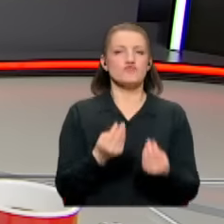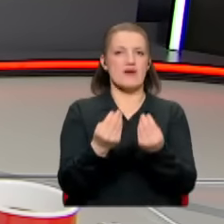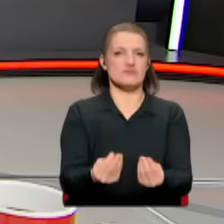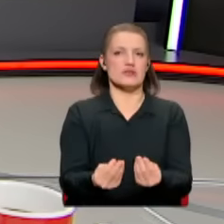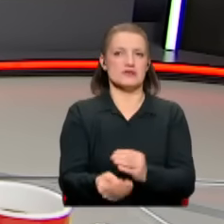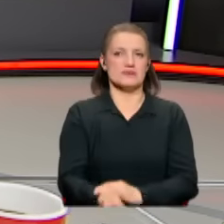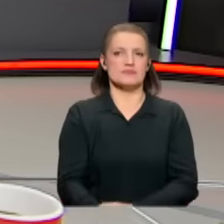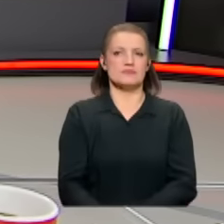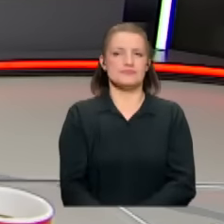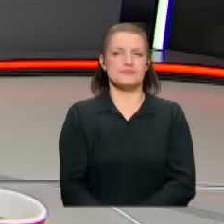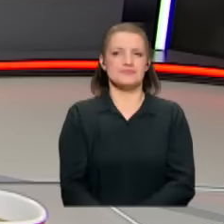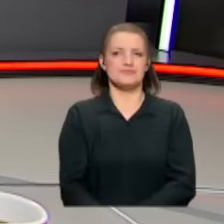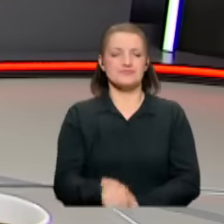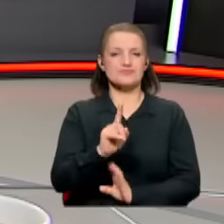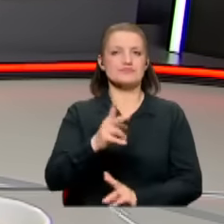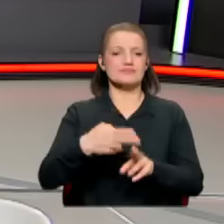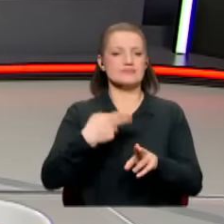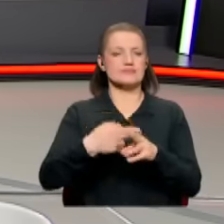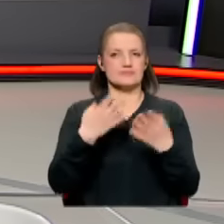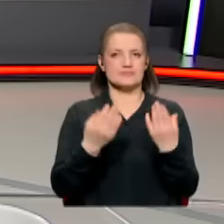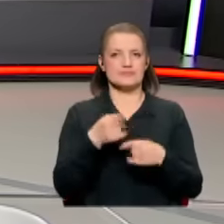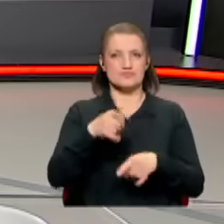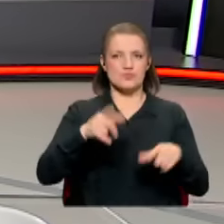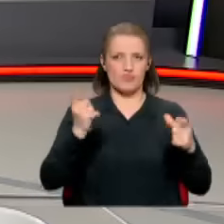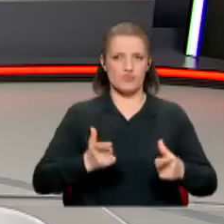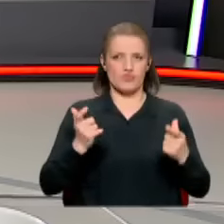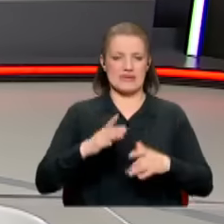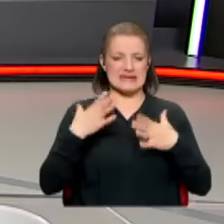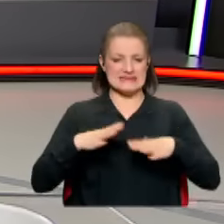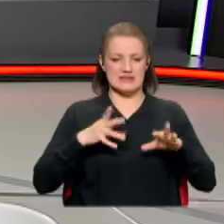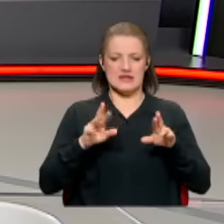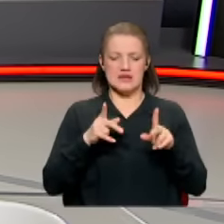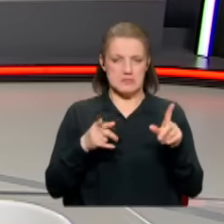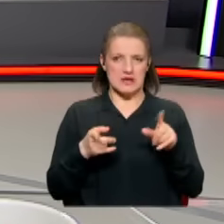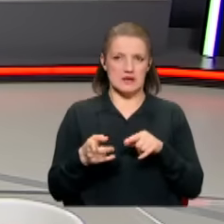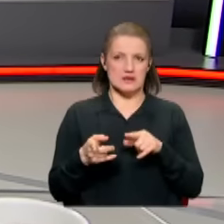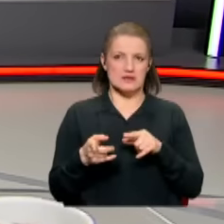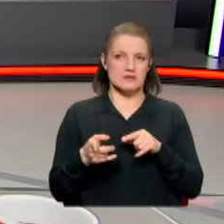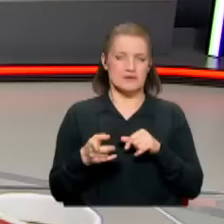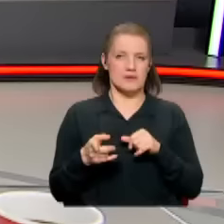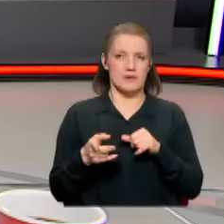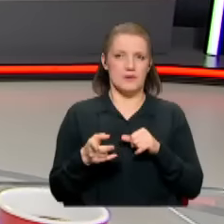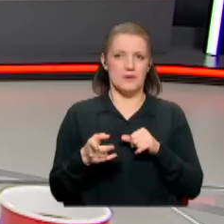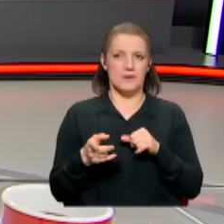ya. Bir deneye dönüştü. Buradan istedikleri gibi çıkarlarsa...